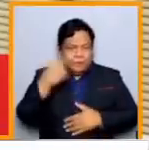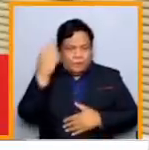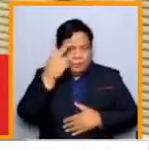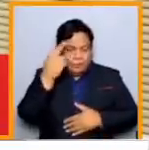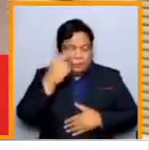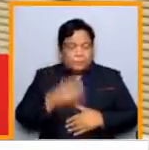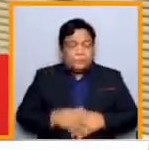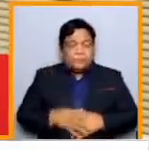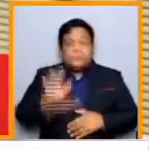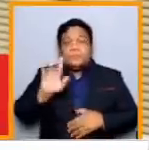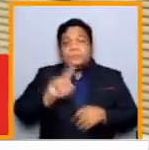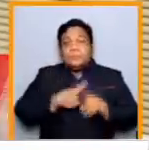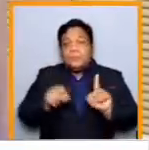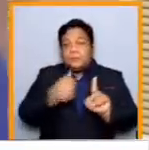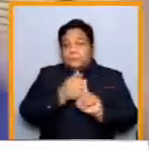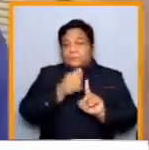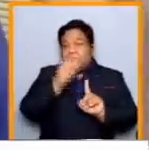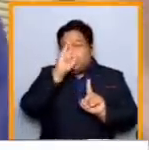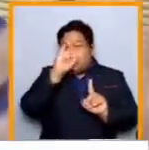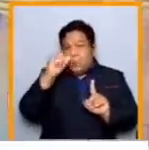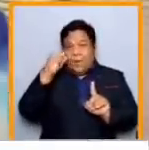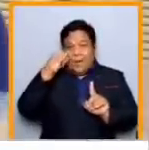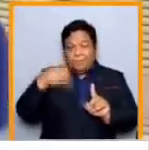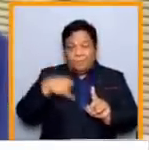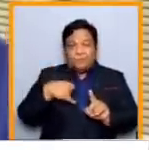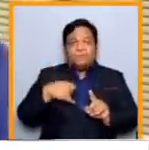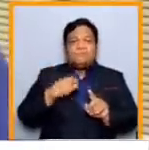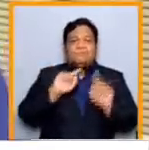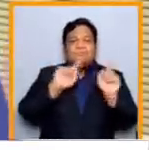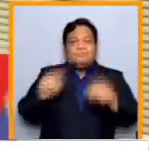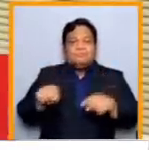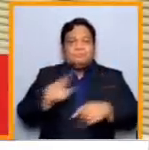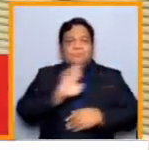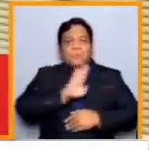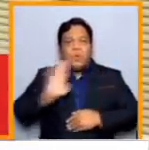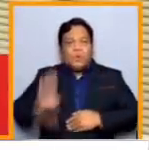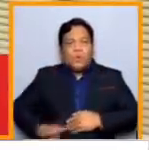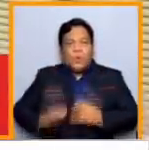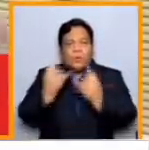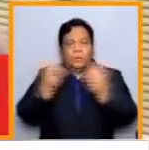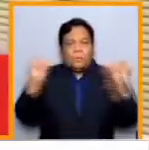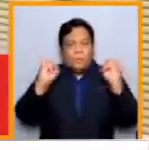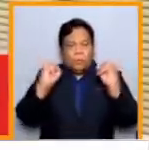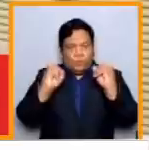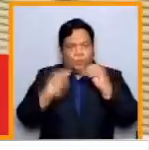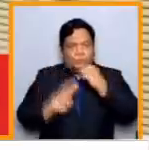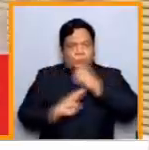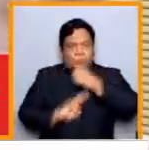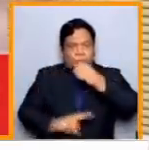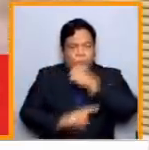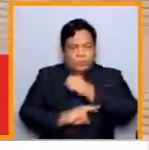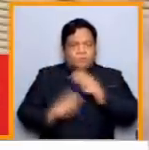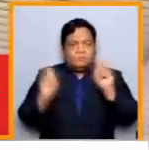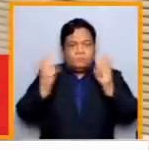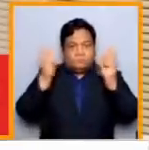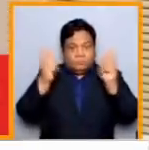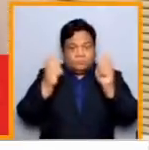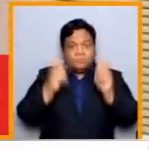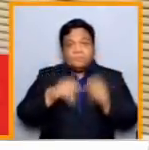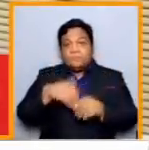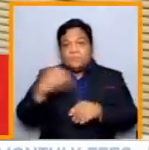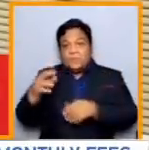ng Binondo Intramuros Bridge. Nagbigay naman ng financial tips ang katandem niya si Doc Willie Ong sa kanyang Facebook